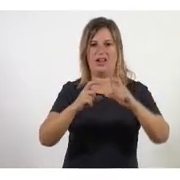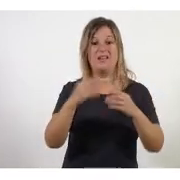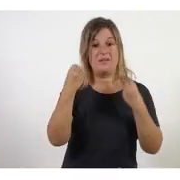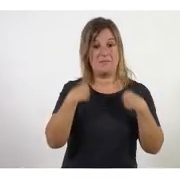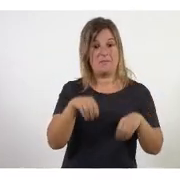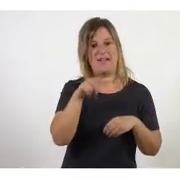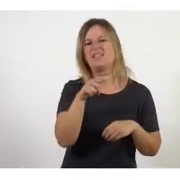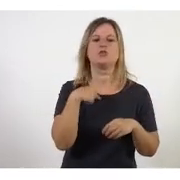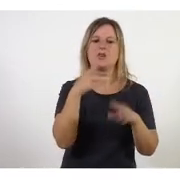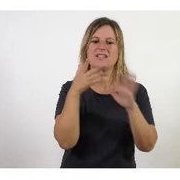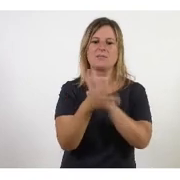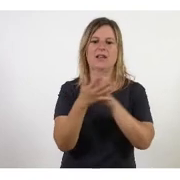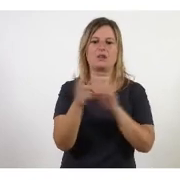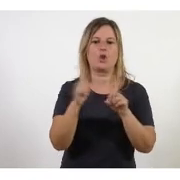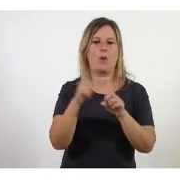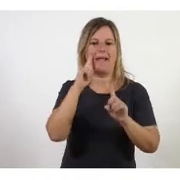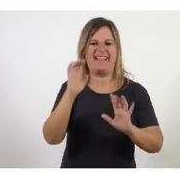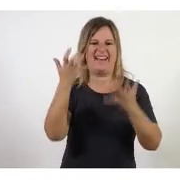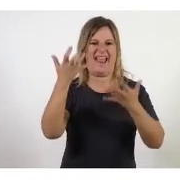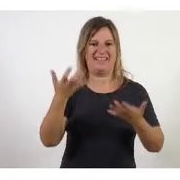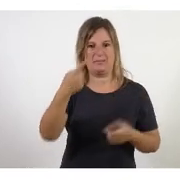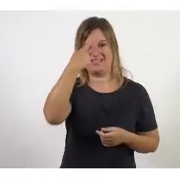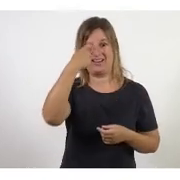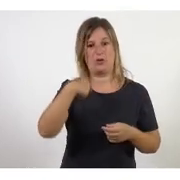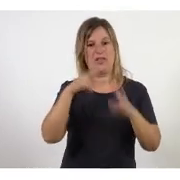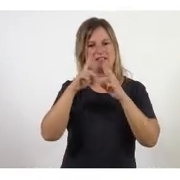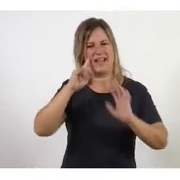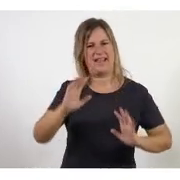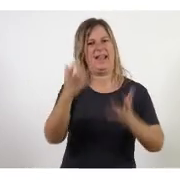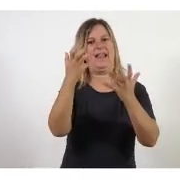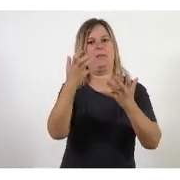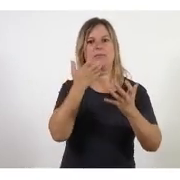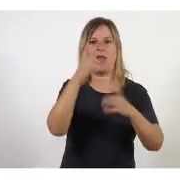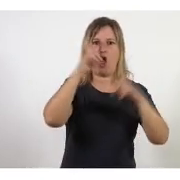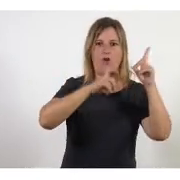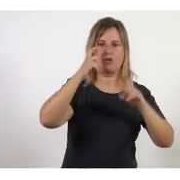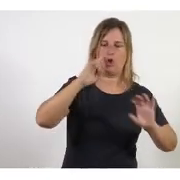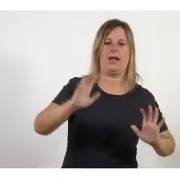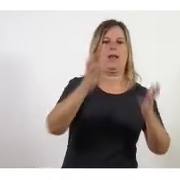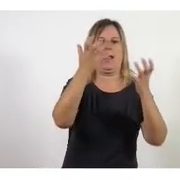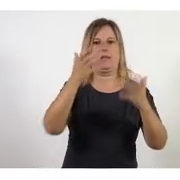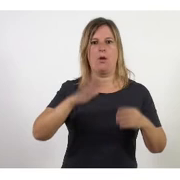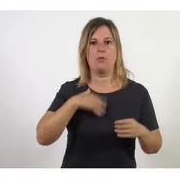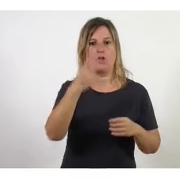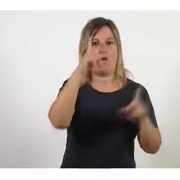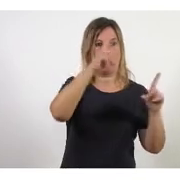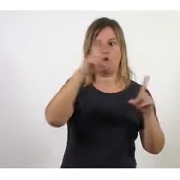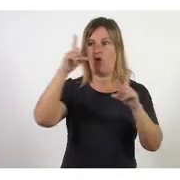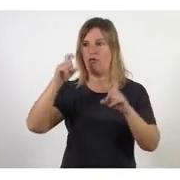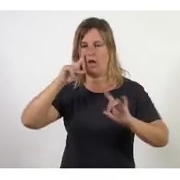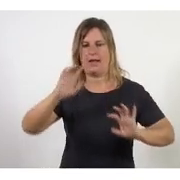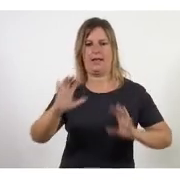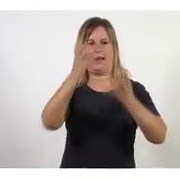són les que jo us deia transicions creatives. Doncs recordeu que us deia entre les fotos, transicions creatives, que tu pots ficar dues fotos i entre foto i